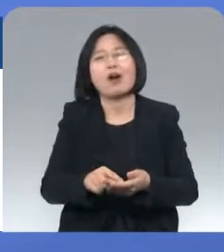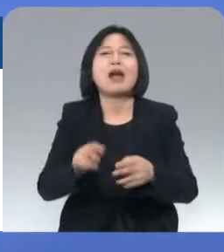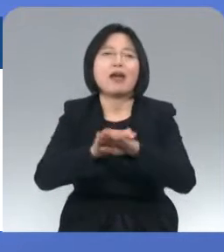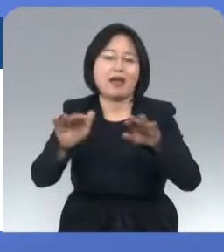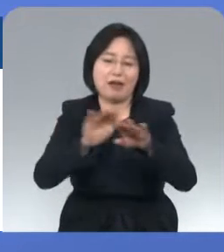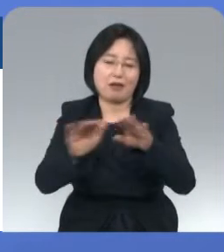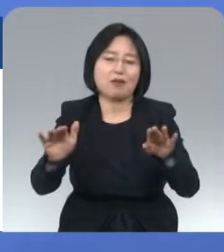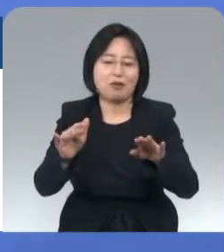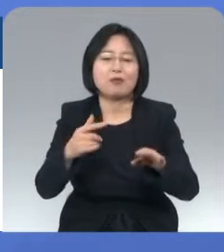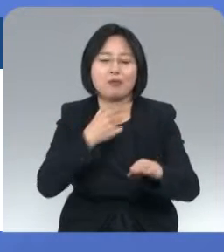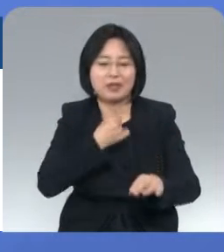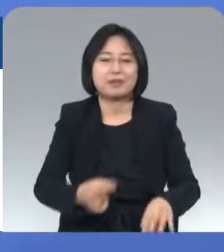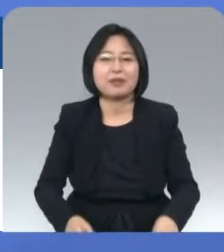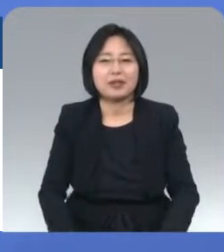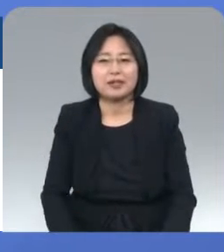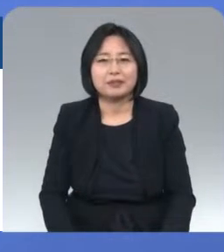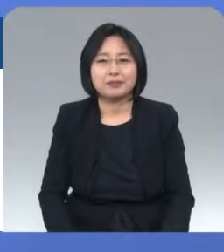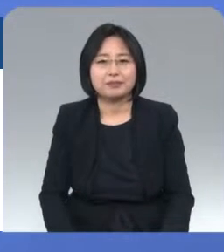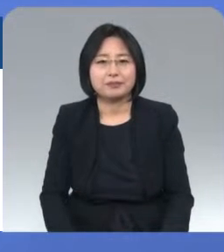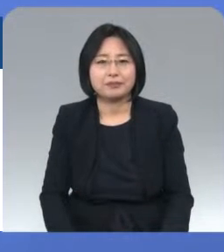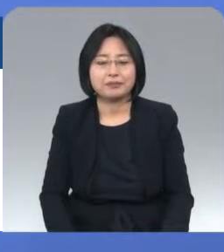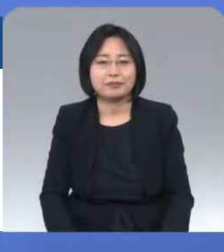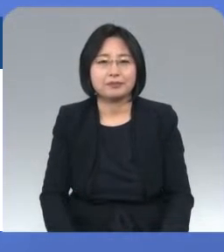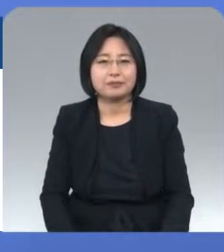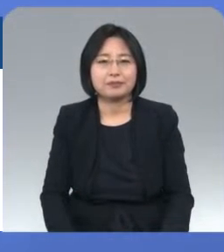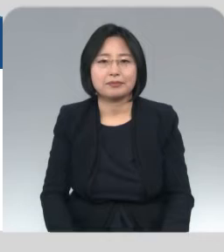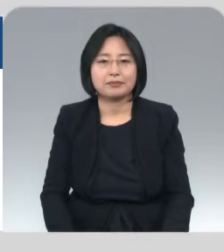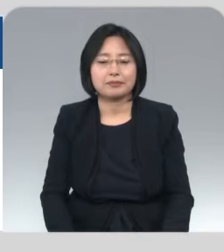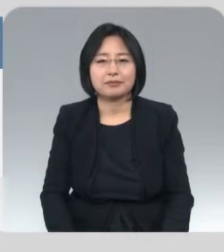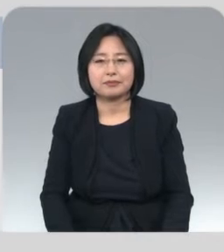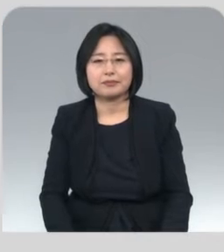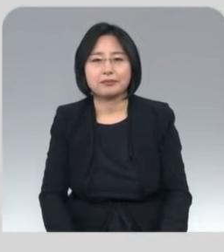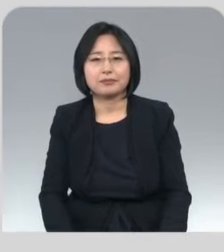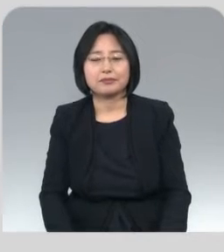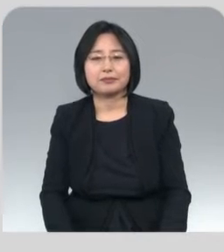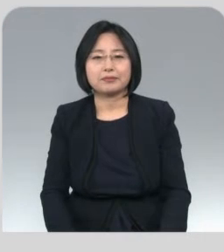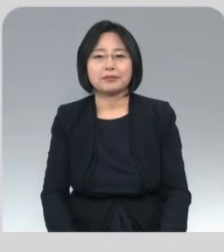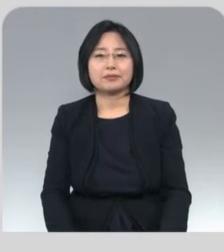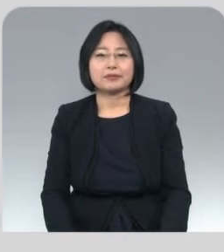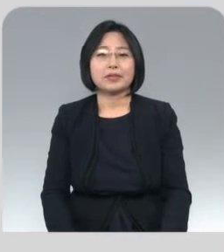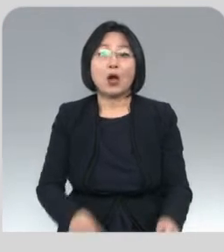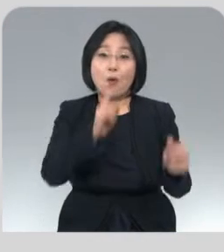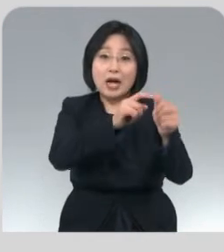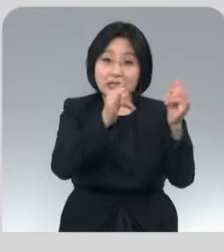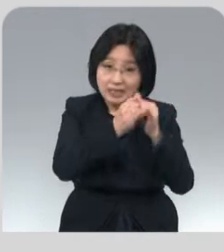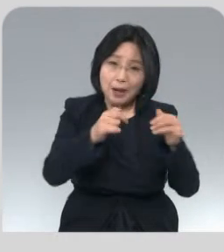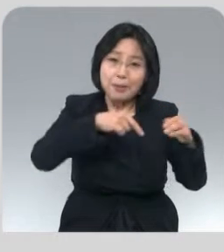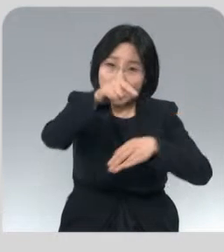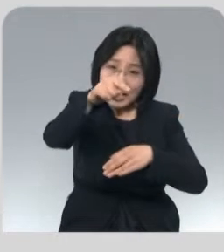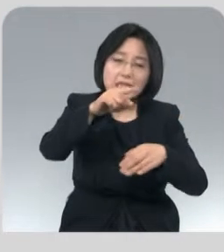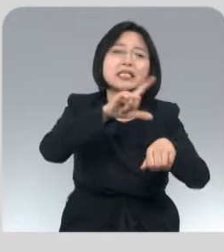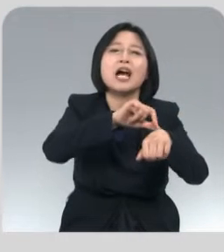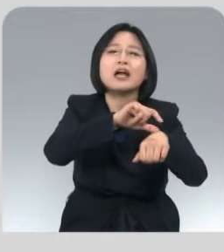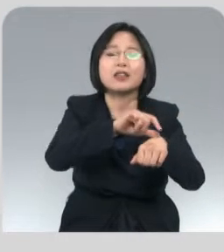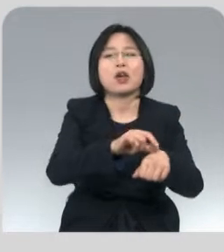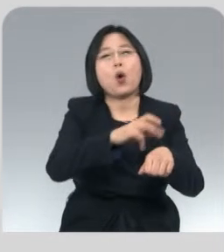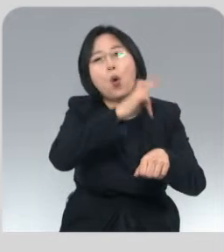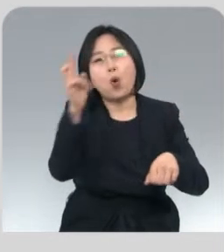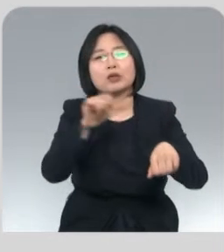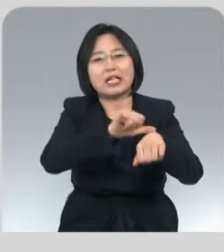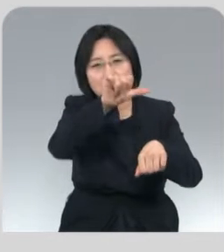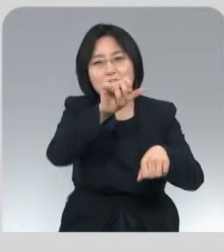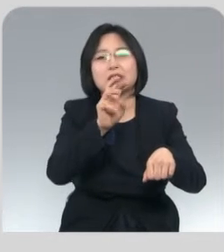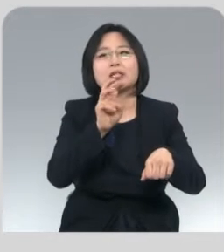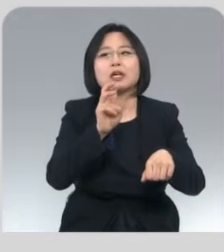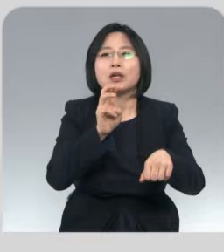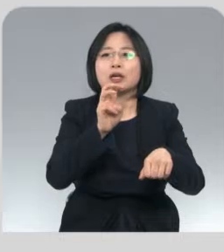문제점들 이런 것들은 원천적으로 차단이 되고요. 대신 확진자의 외출은 오후 5시 50분 이후에만